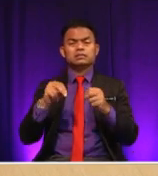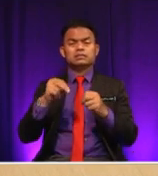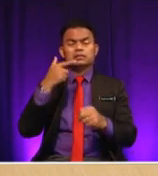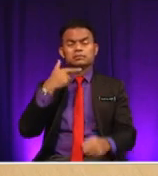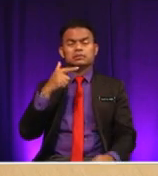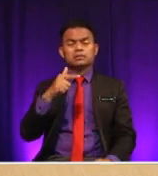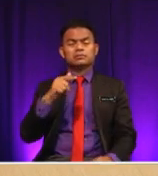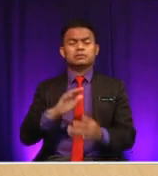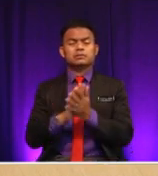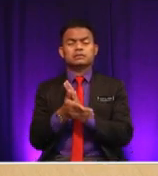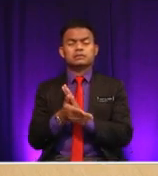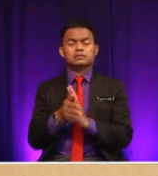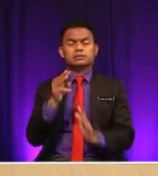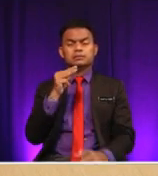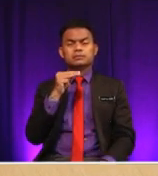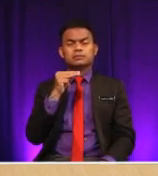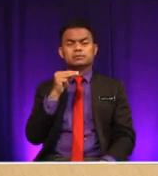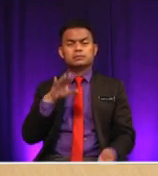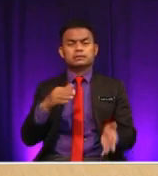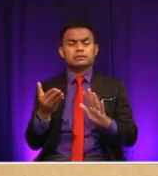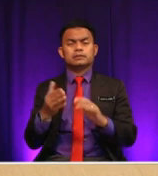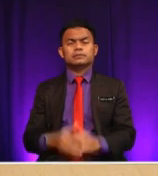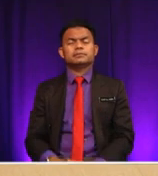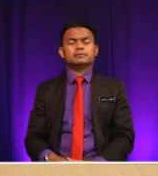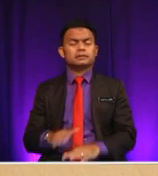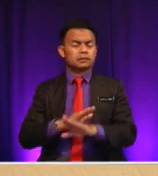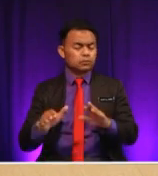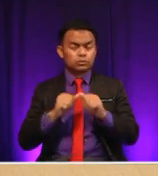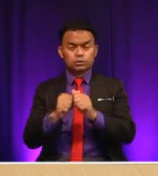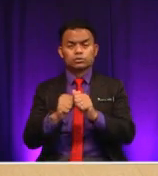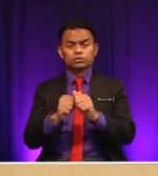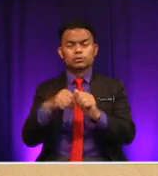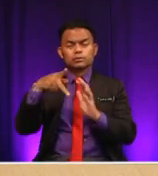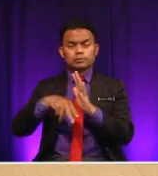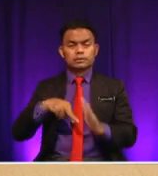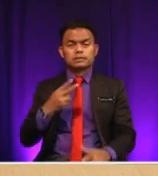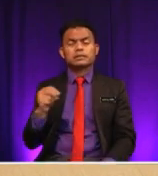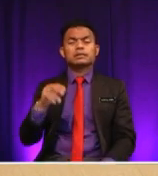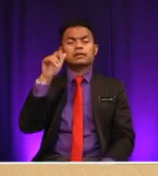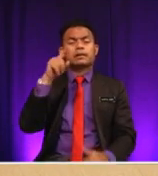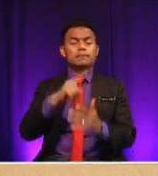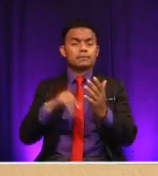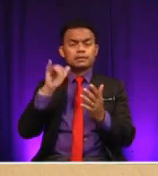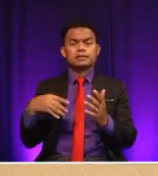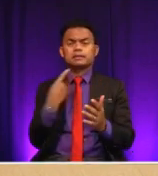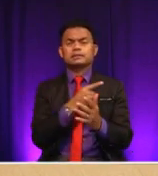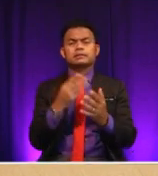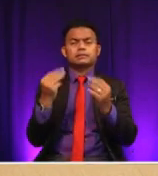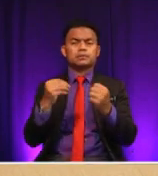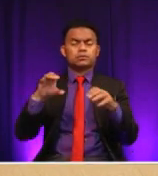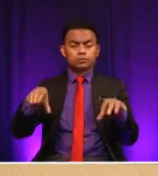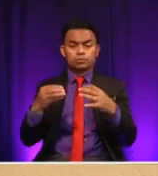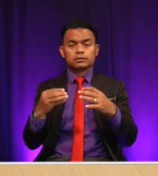Tentang Seseorang ini janganlah terlalu suka mengikut perasaan maksudnya apa yang kita buat kita jangan terlalu